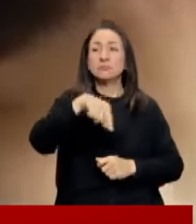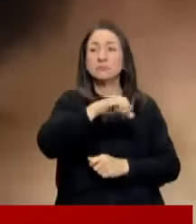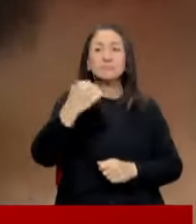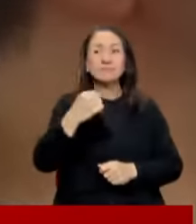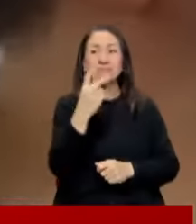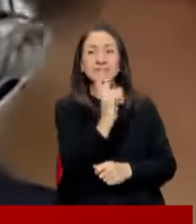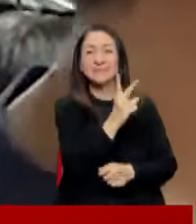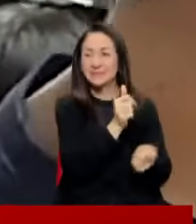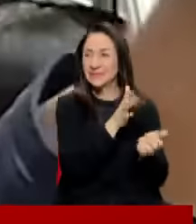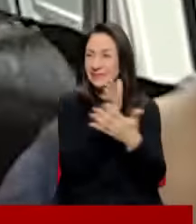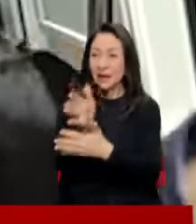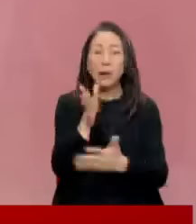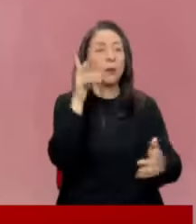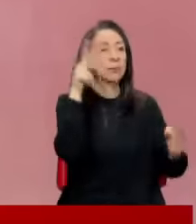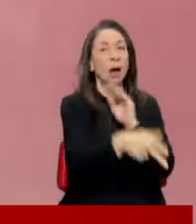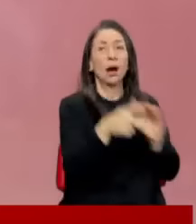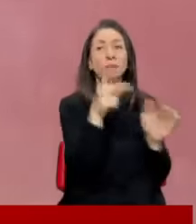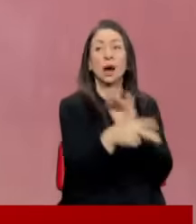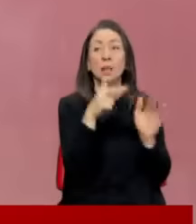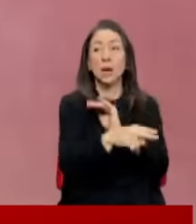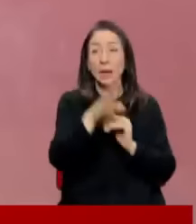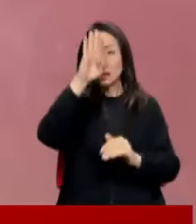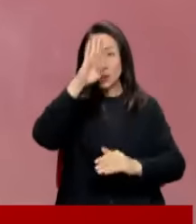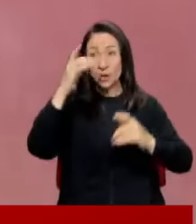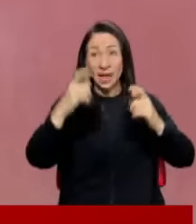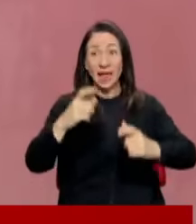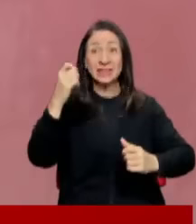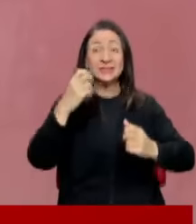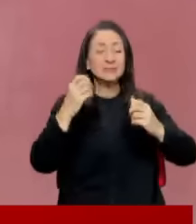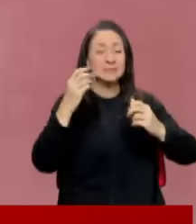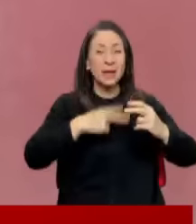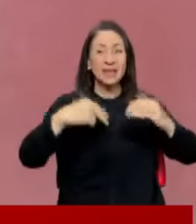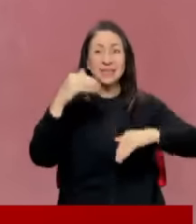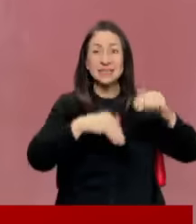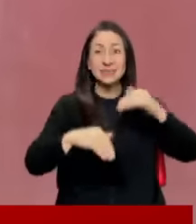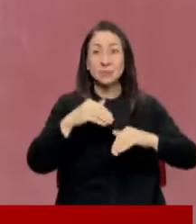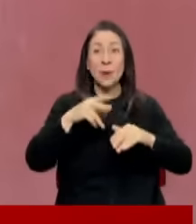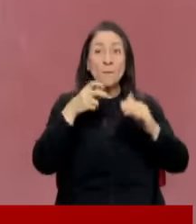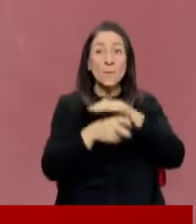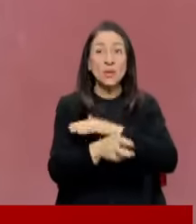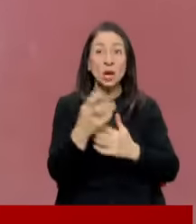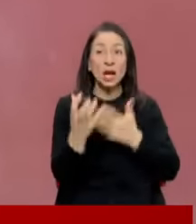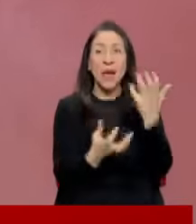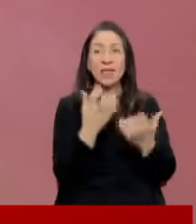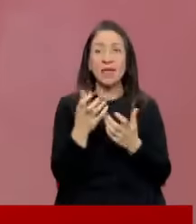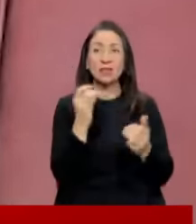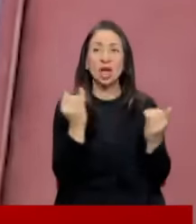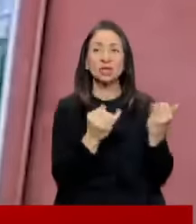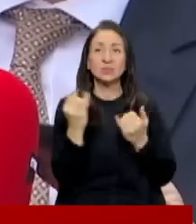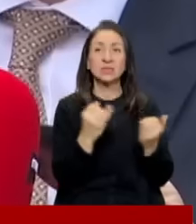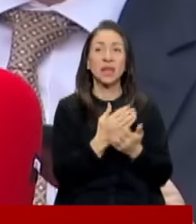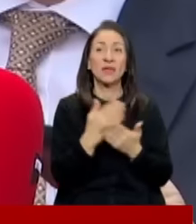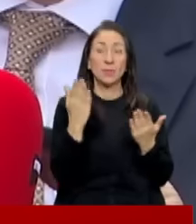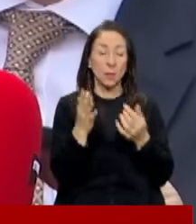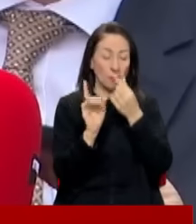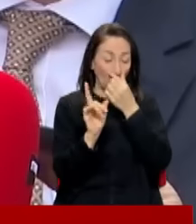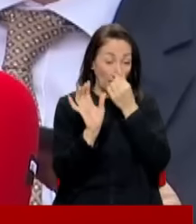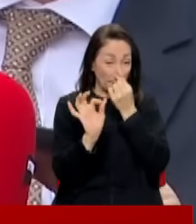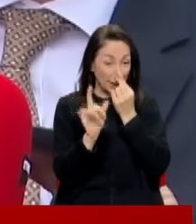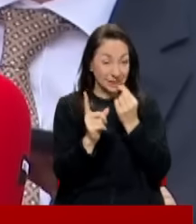kesilmeye başlandı. İstanbul'daki yerel seçim mücadelesi metrolar üzerinden kaynak tartışmasıyla sürüyor. Böyle